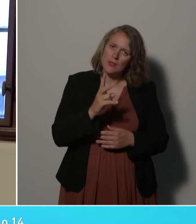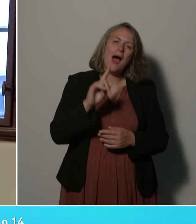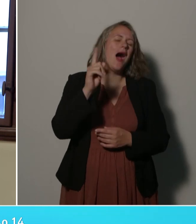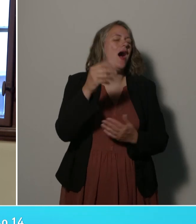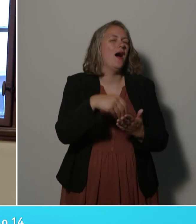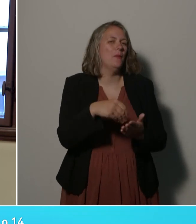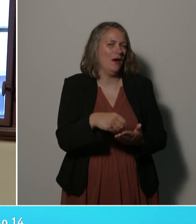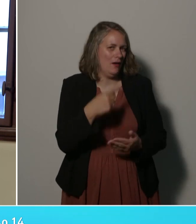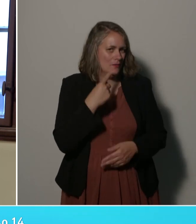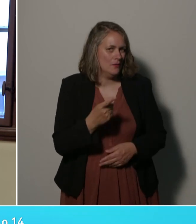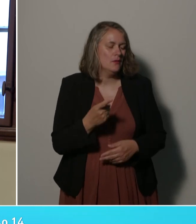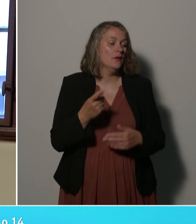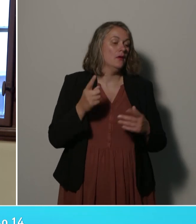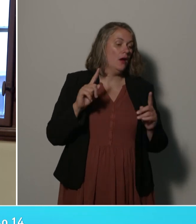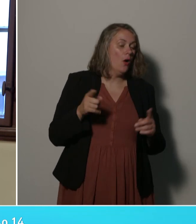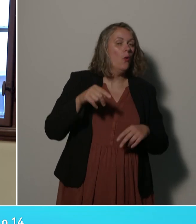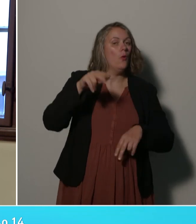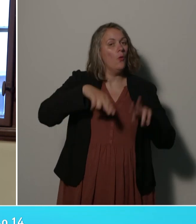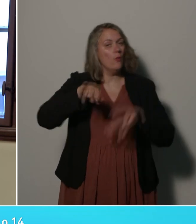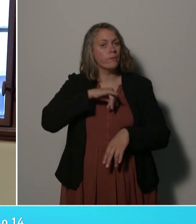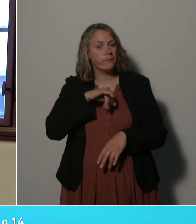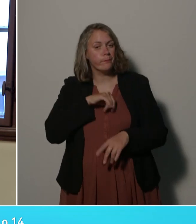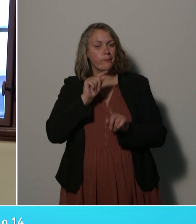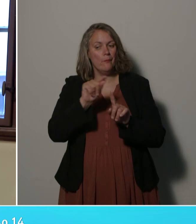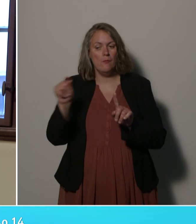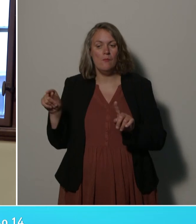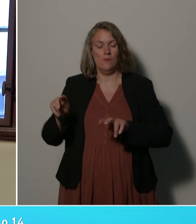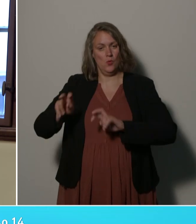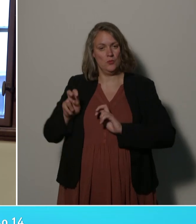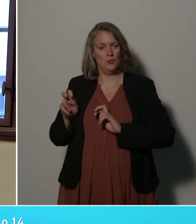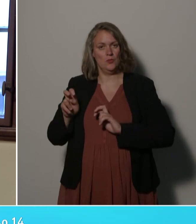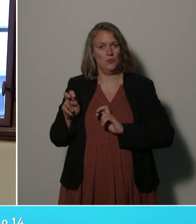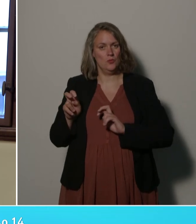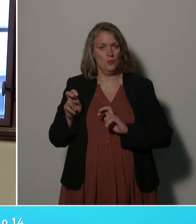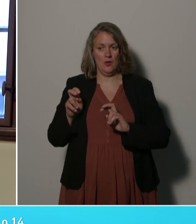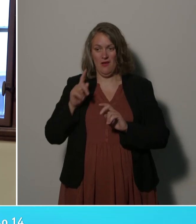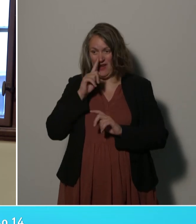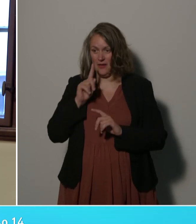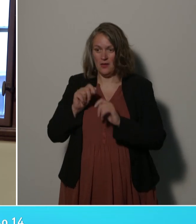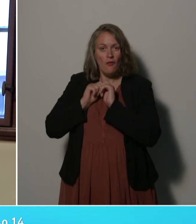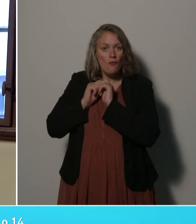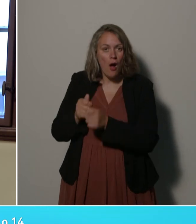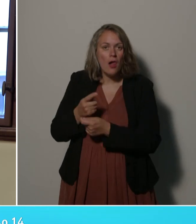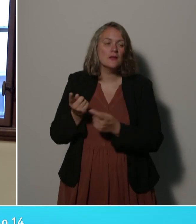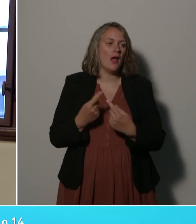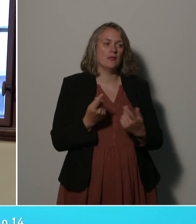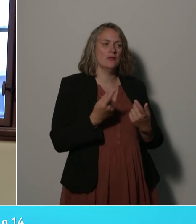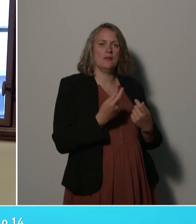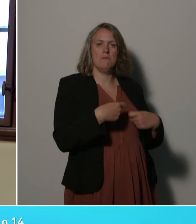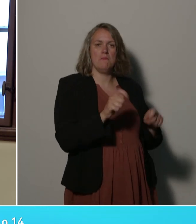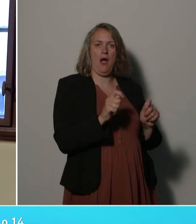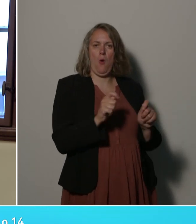es sind am Ende auch Interessen, die bei ihrer Berücksichtigung dazu führen würden, dass dieses Vorhaben dort nicht realisiert werden